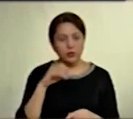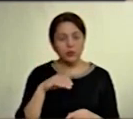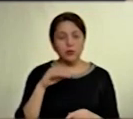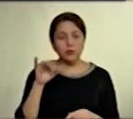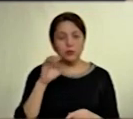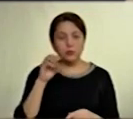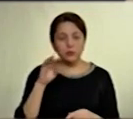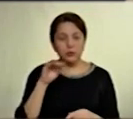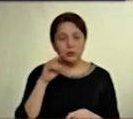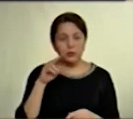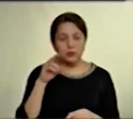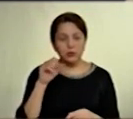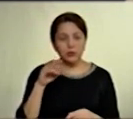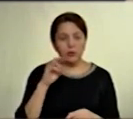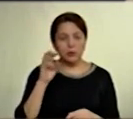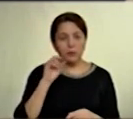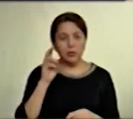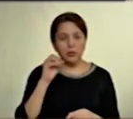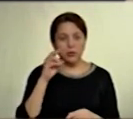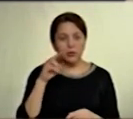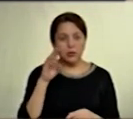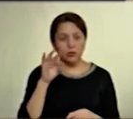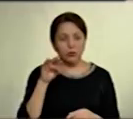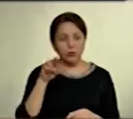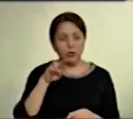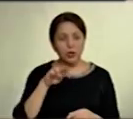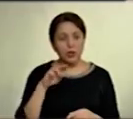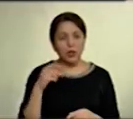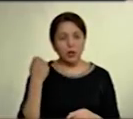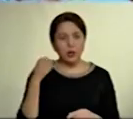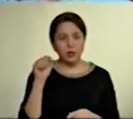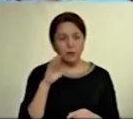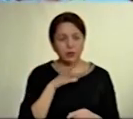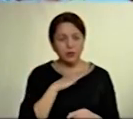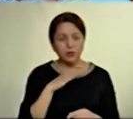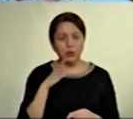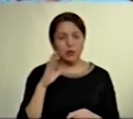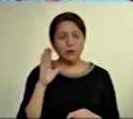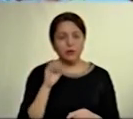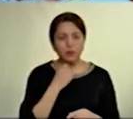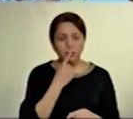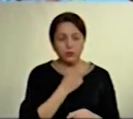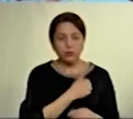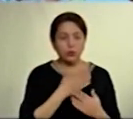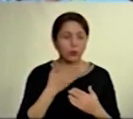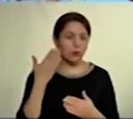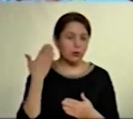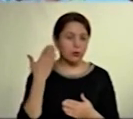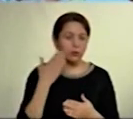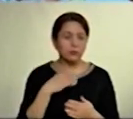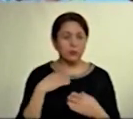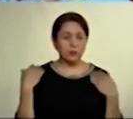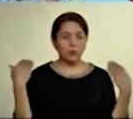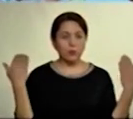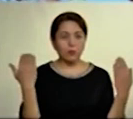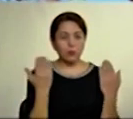qo'shinini g'alabasini keltirib chiqqan ekan. Va demak, qo'shinning orqa tarafidan, ya'ni o'rab